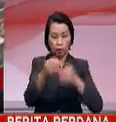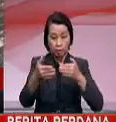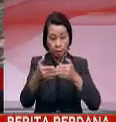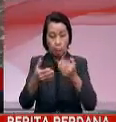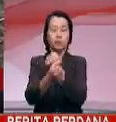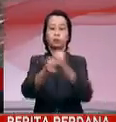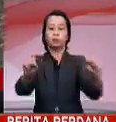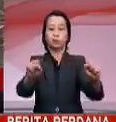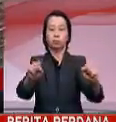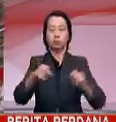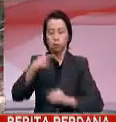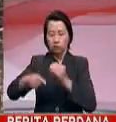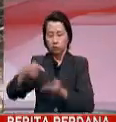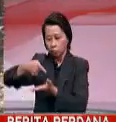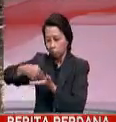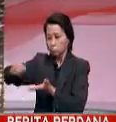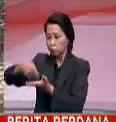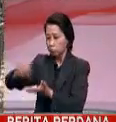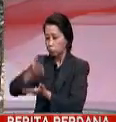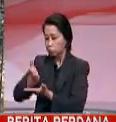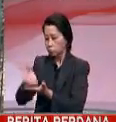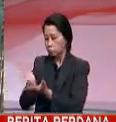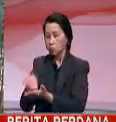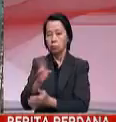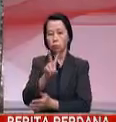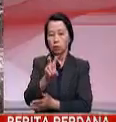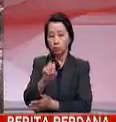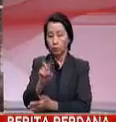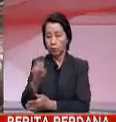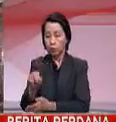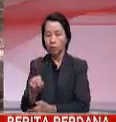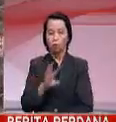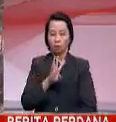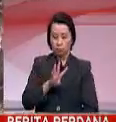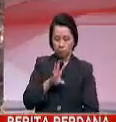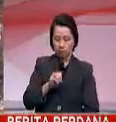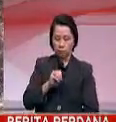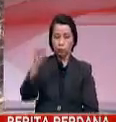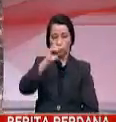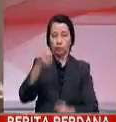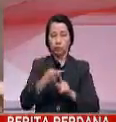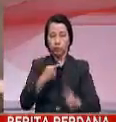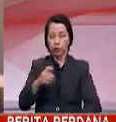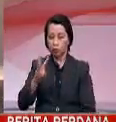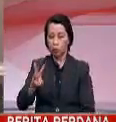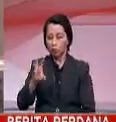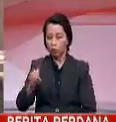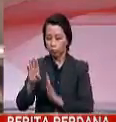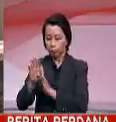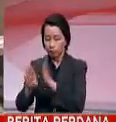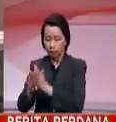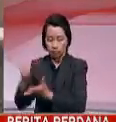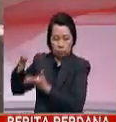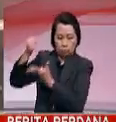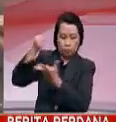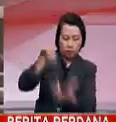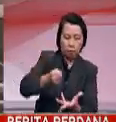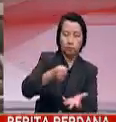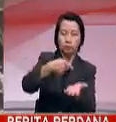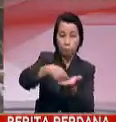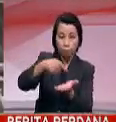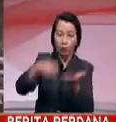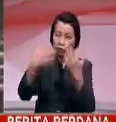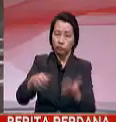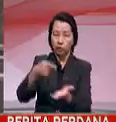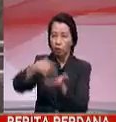siap. Berhubung belanjawan 2020, 40% daripada RM60 bilion peruntukan perbelanjaan